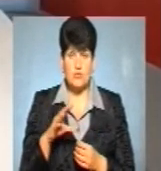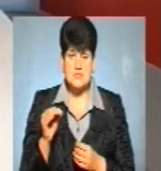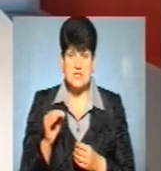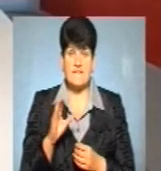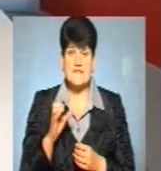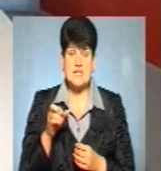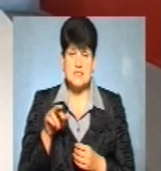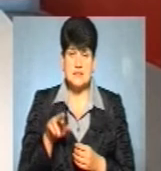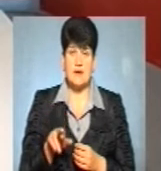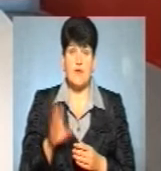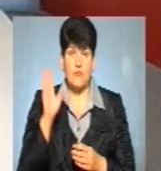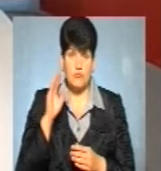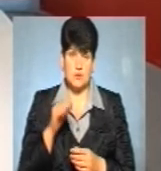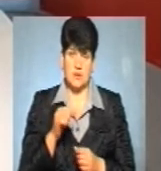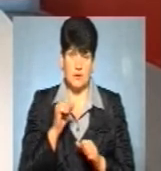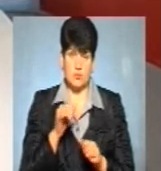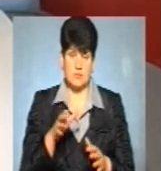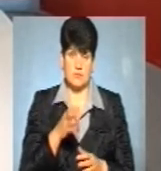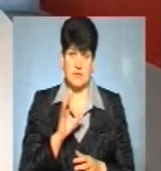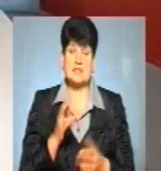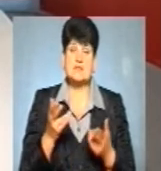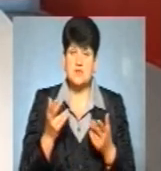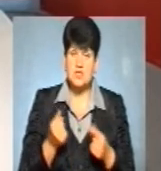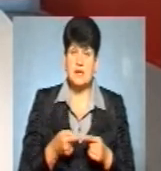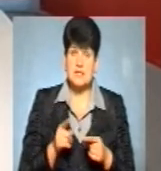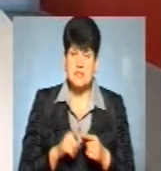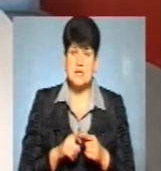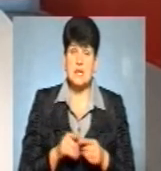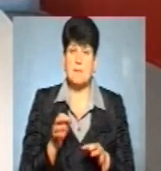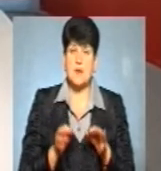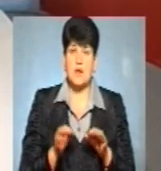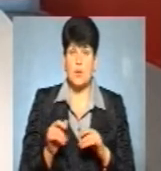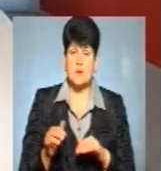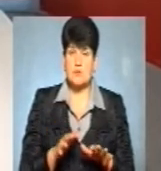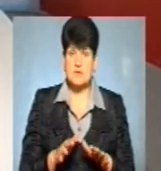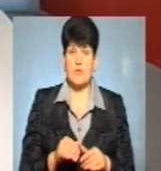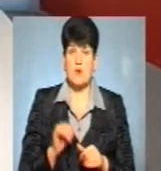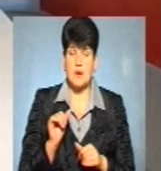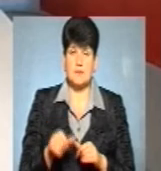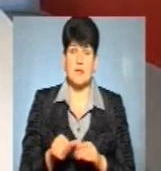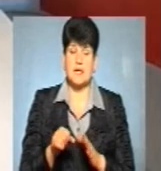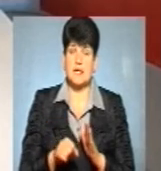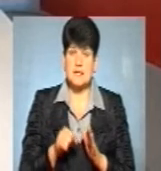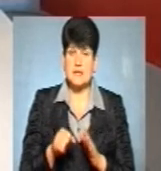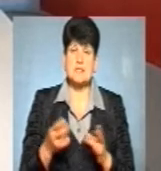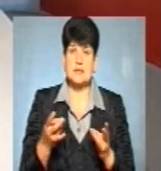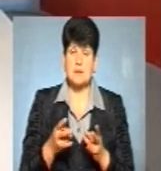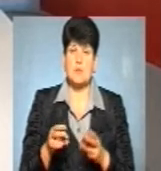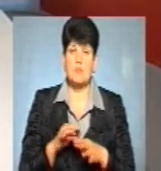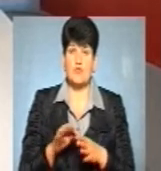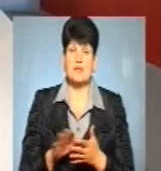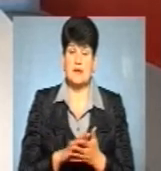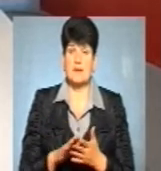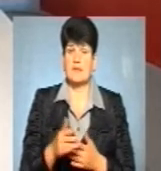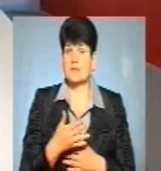Вістрі, зокрема, вода придатна. Звичайно, це є природній процес. В деяких керницях треба проводити дезінфікацію